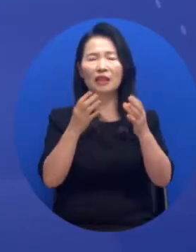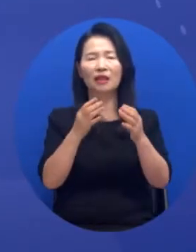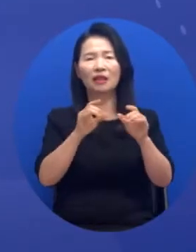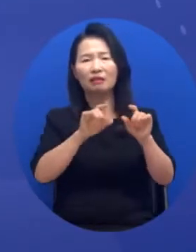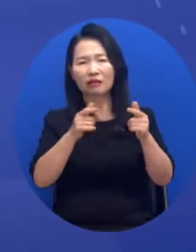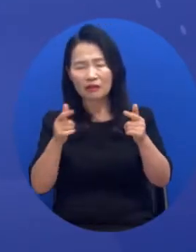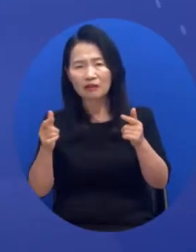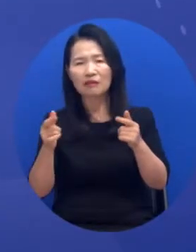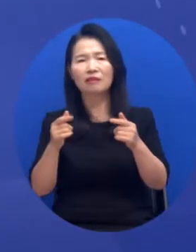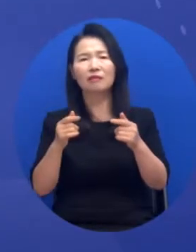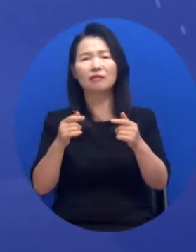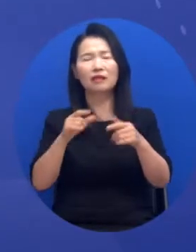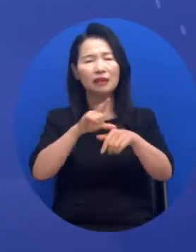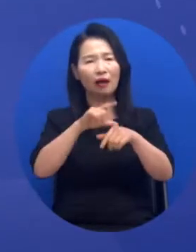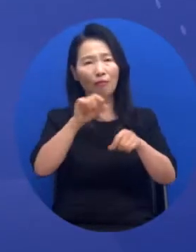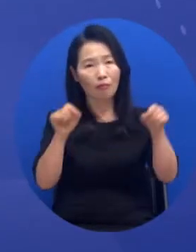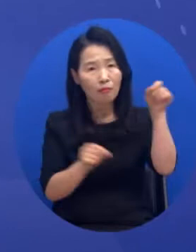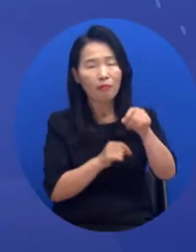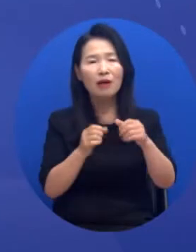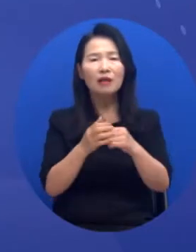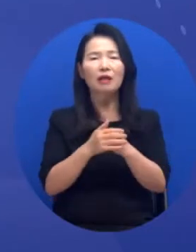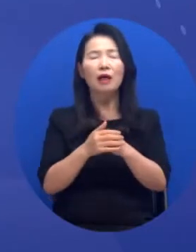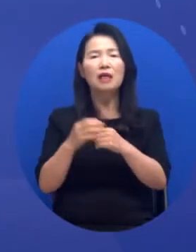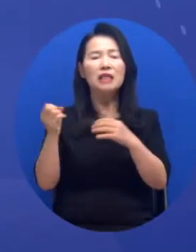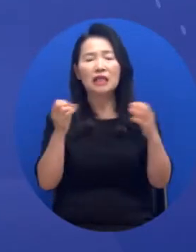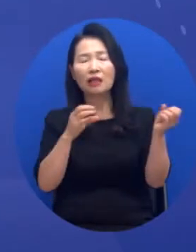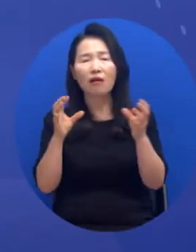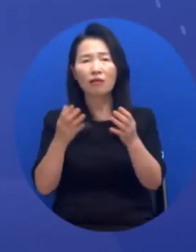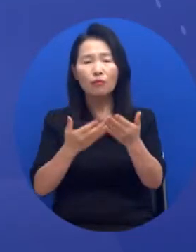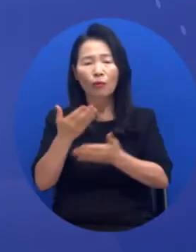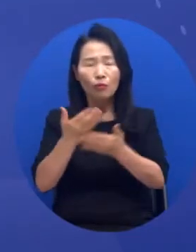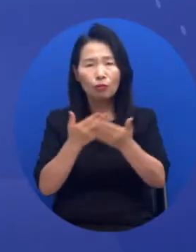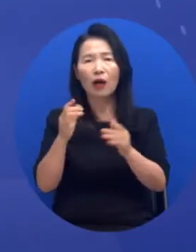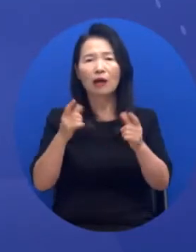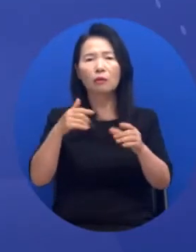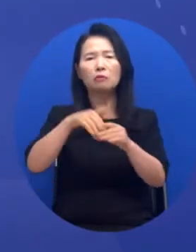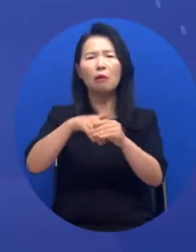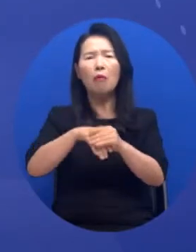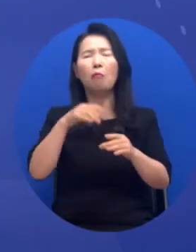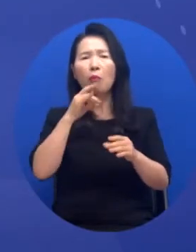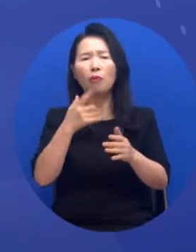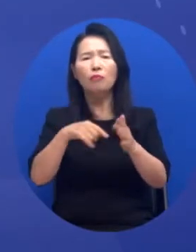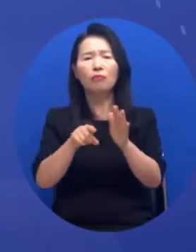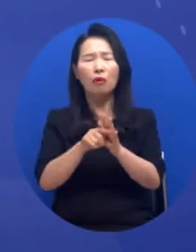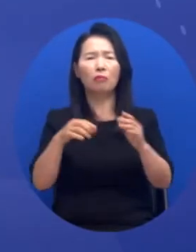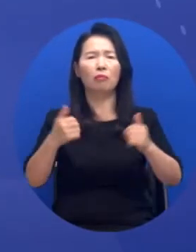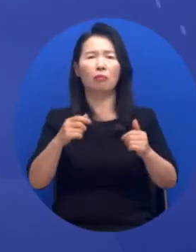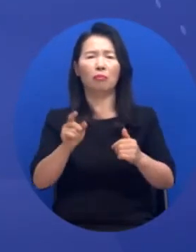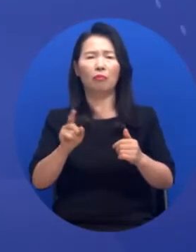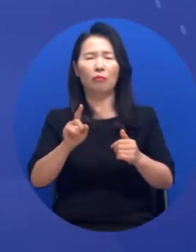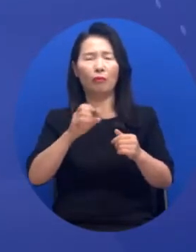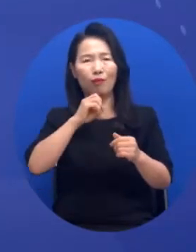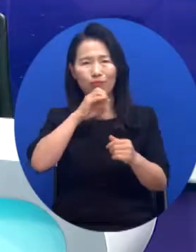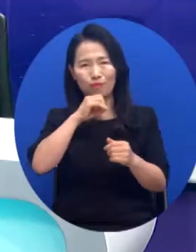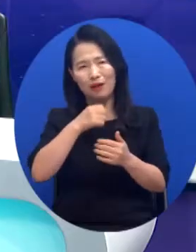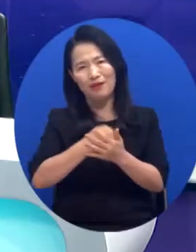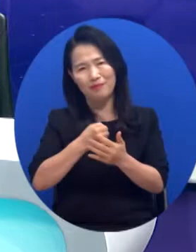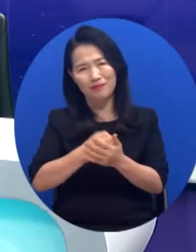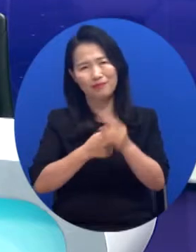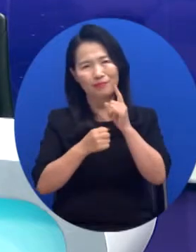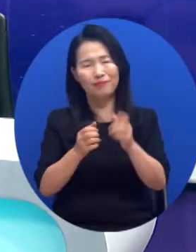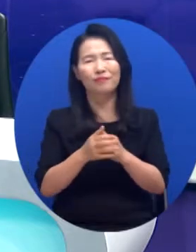많이 할애한 나머지 총회가 의견 교류 회장이 아닌 성 범 안 을 위한 시간이 되어 버렸나 이런 아쉬운 점이 나왔습니다 예 새